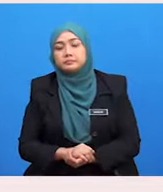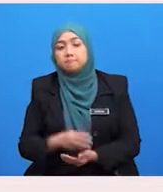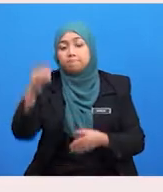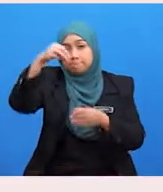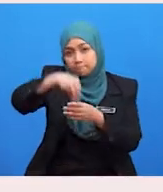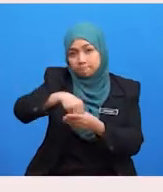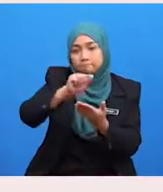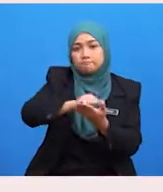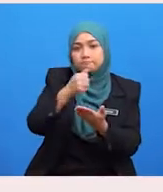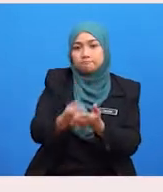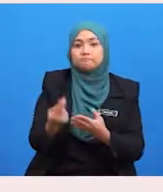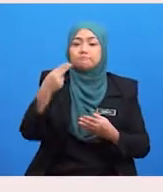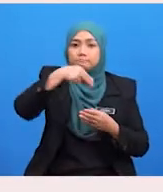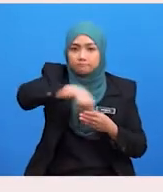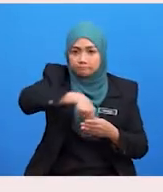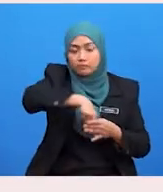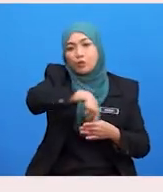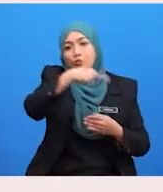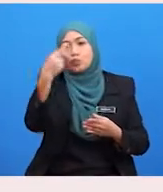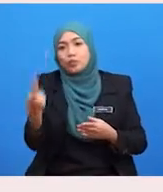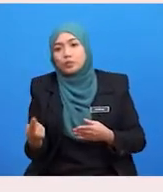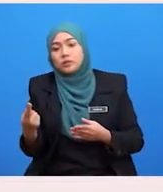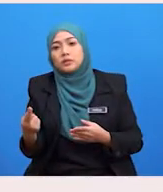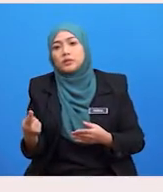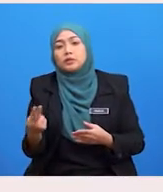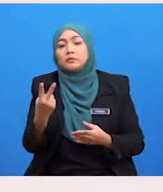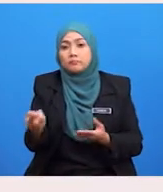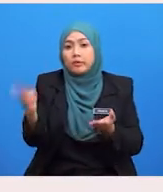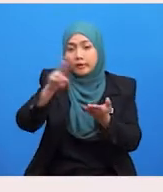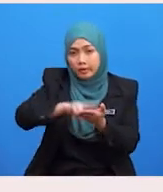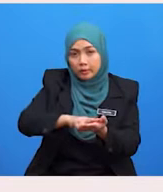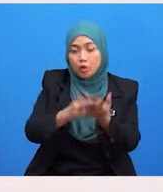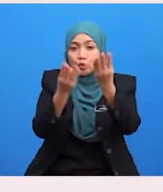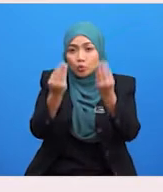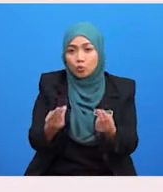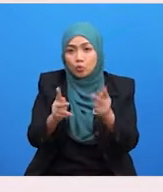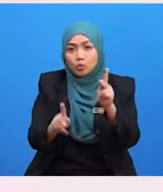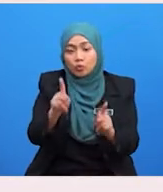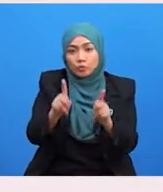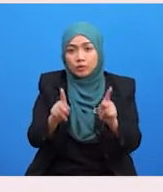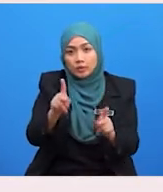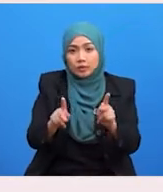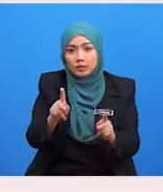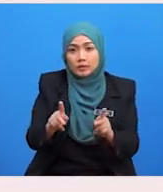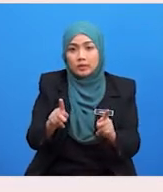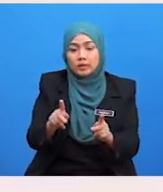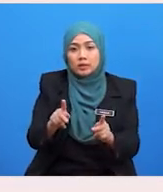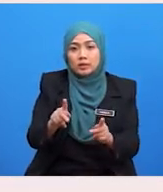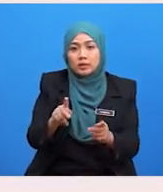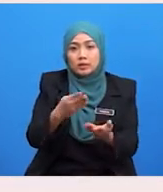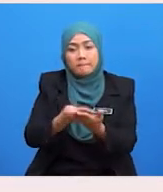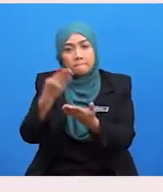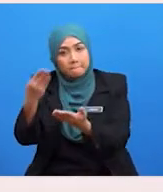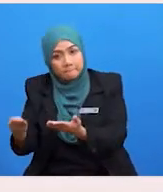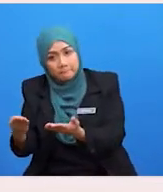RM6,435. Dalam akaun untung rugi format penyata pula, kita akan merekod susut nilai kenderaan di bahagian belanja